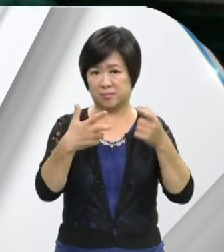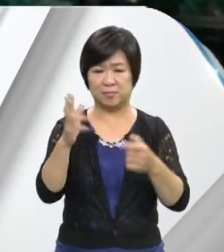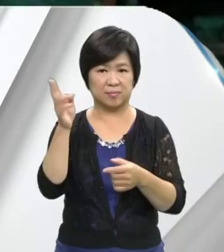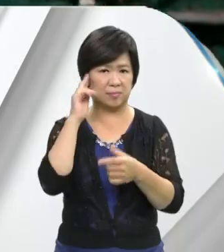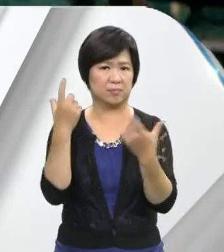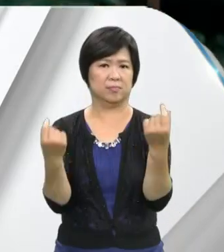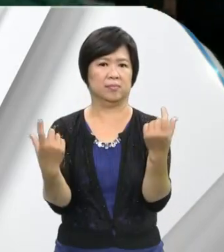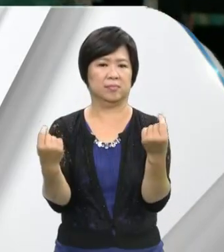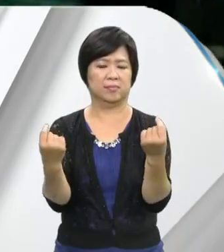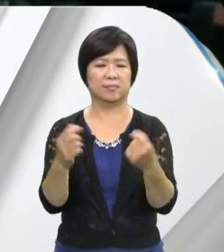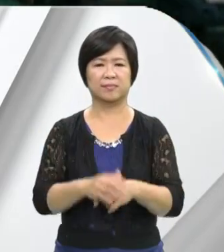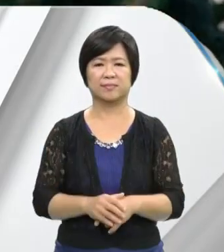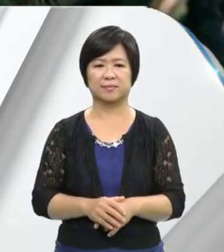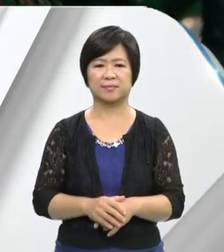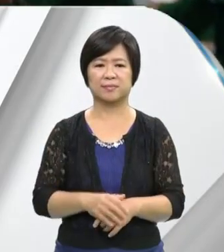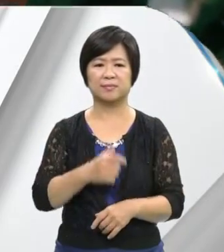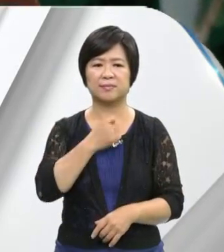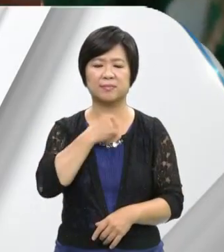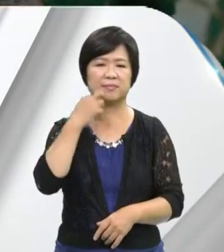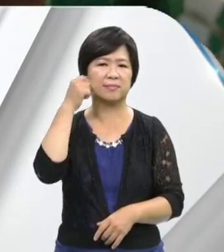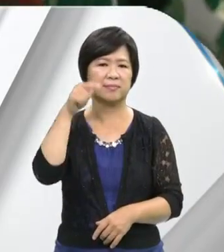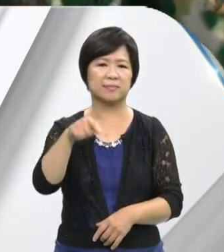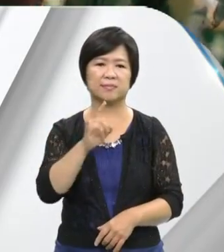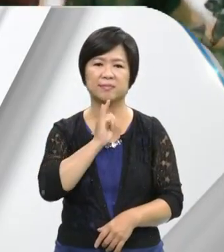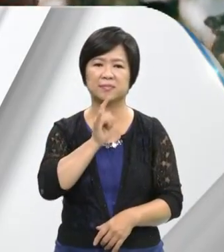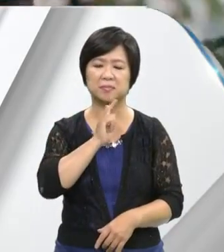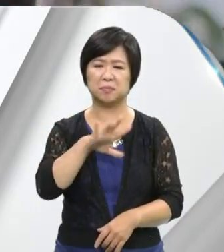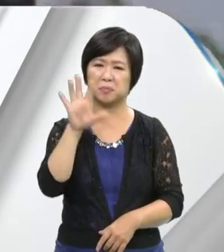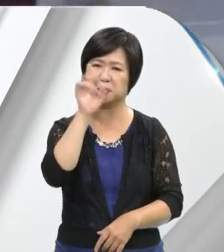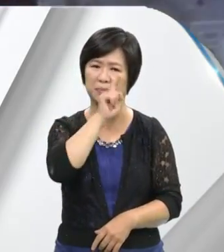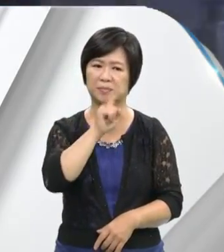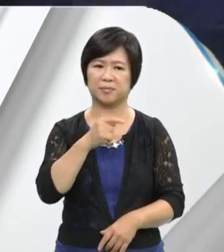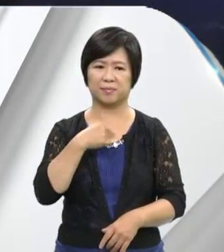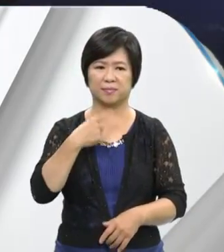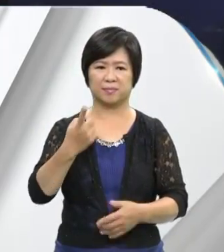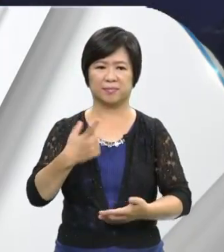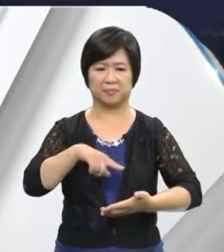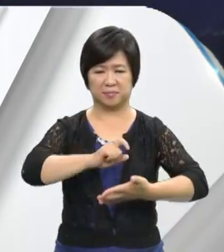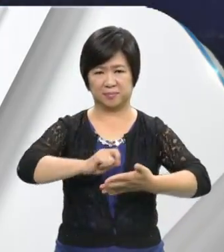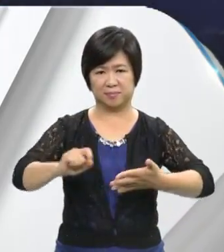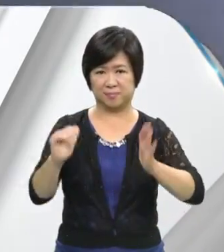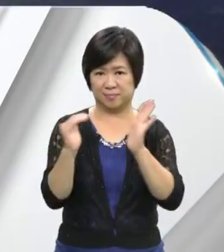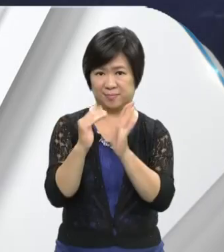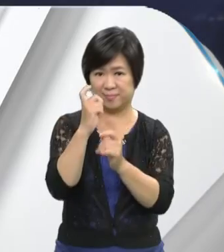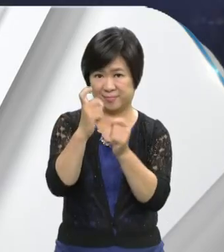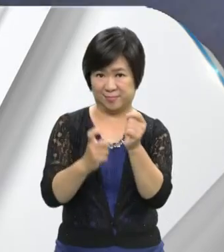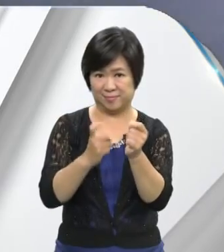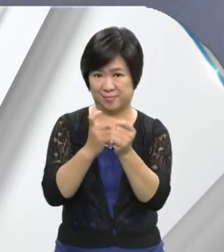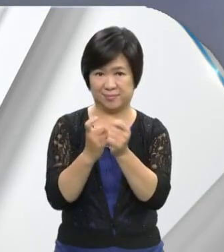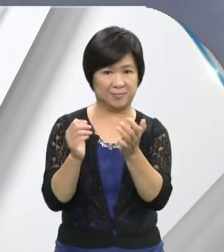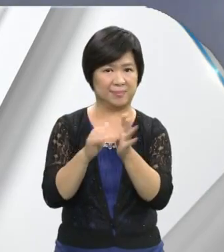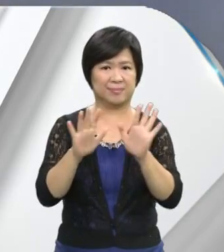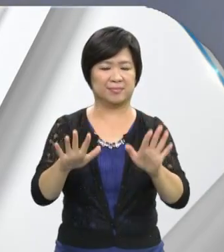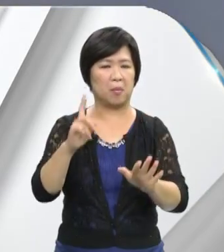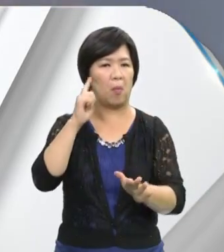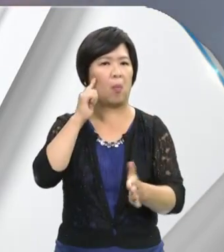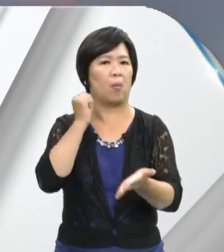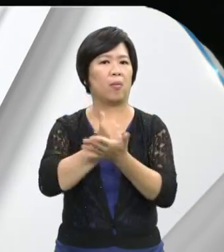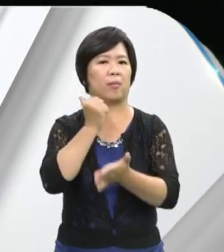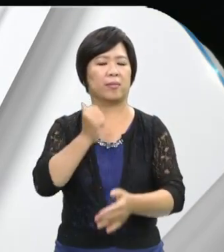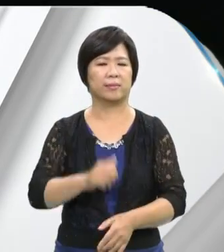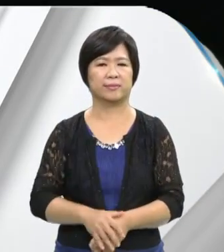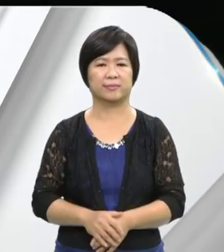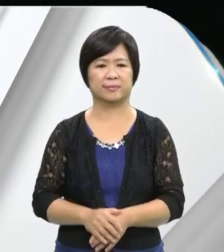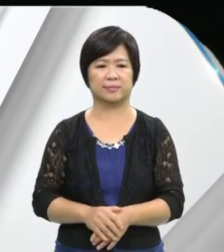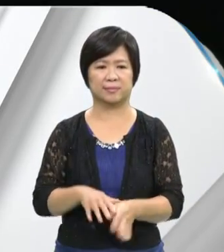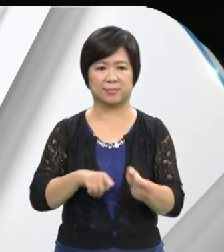讲，要感觉到这个语言的妙处，来下过会下来不生眠嘞，到现在才感受到这个东西。 全